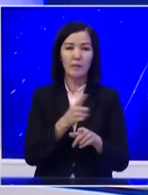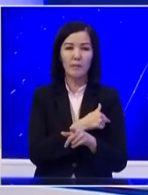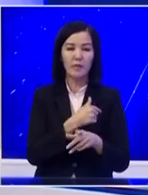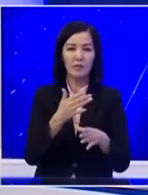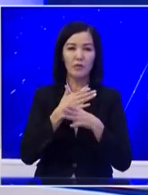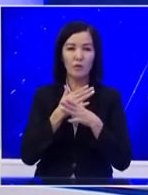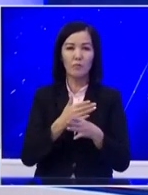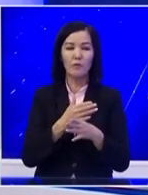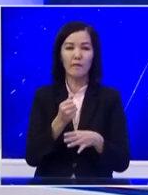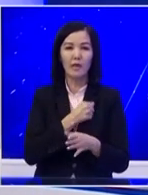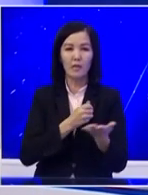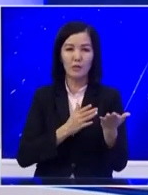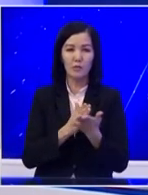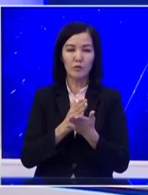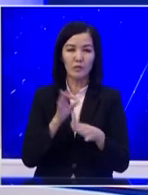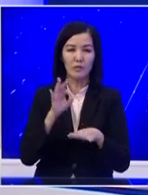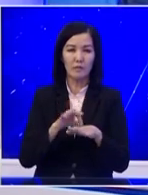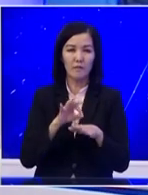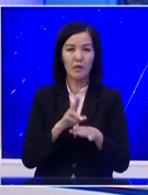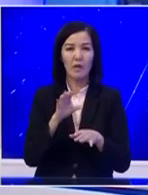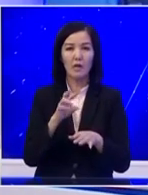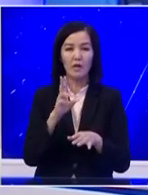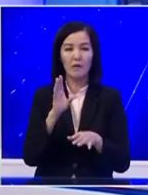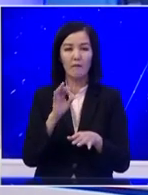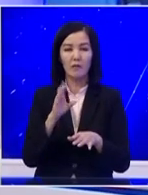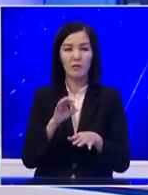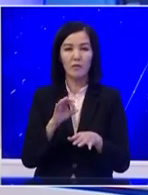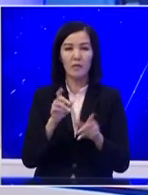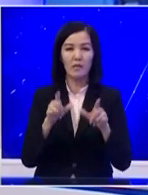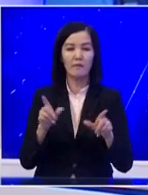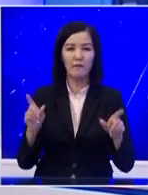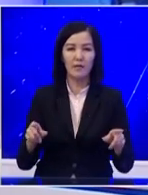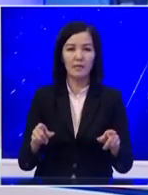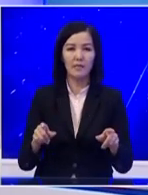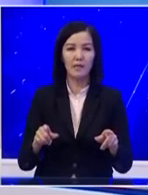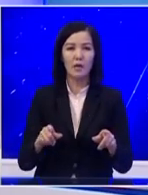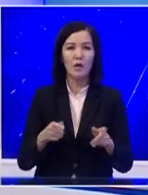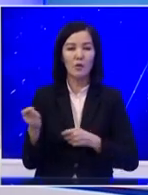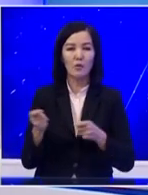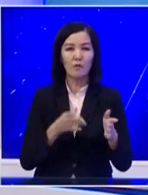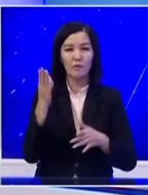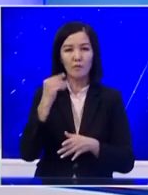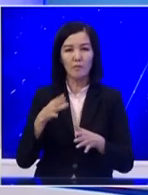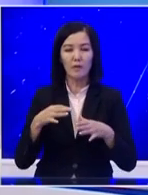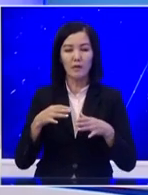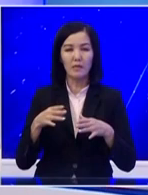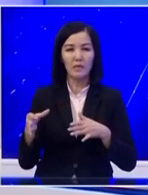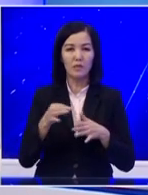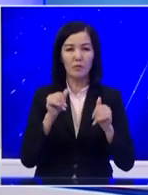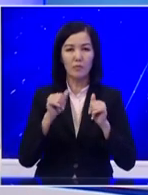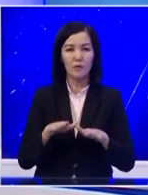не только военнослужащие, но и заболевшие коронавирусной инфекцией. Такие меры предприняло руководство Алматинской области из-за